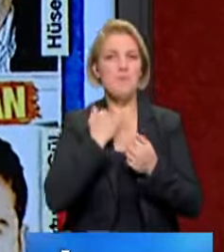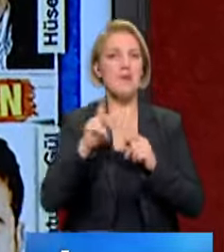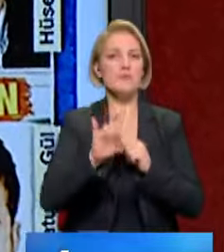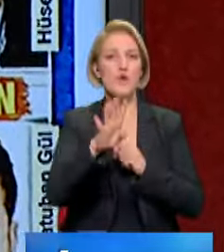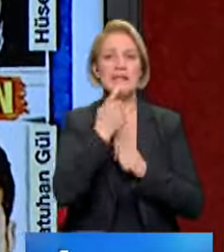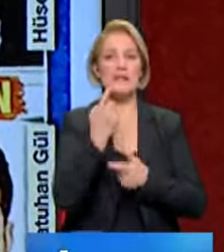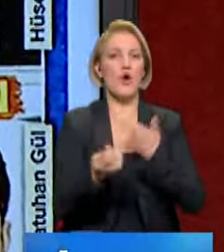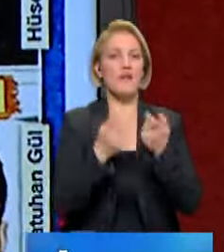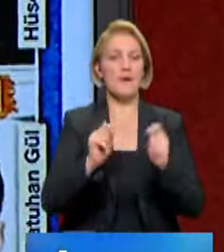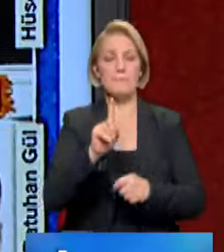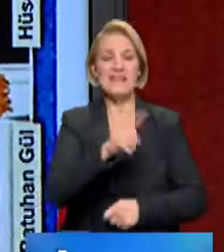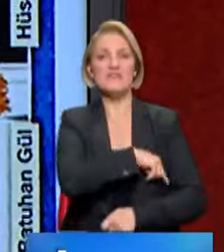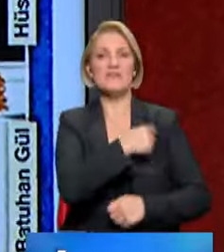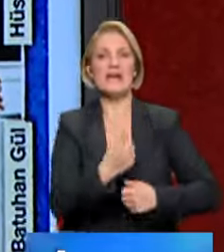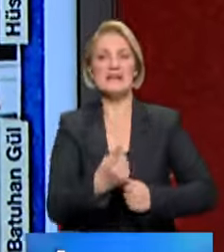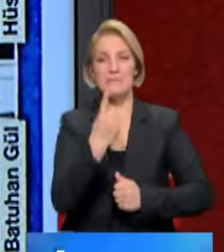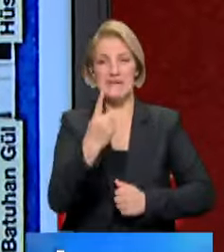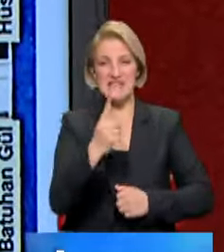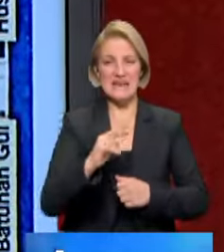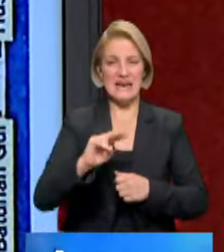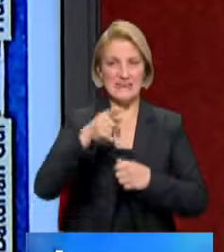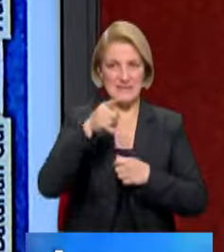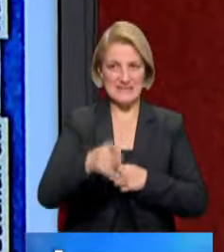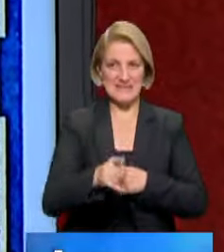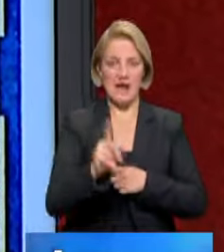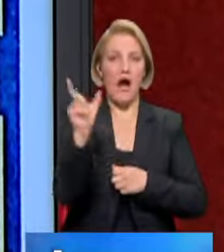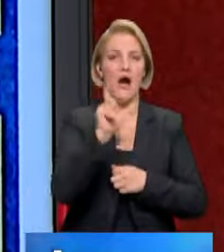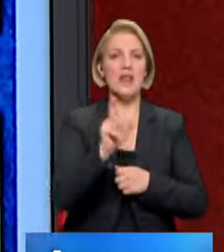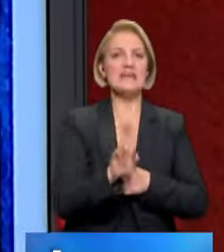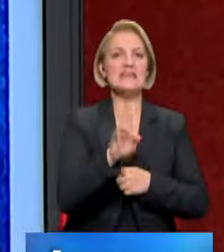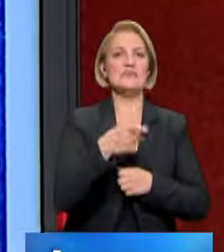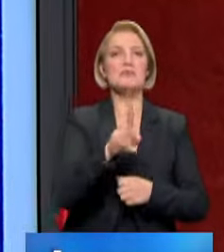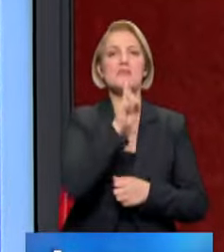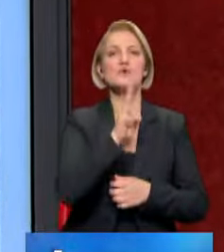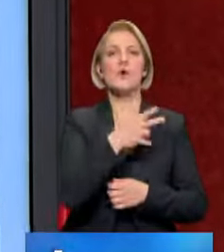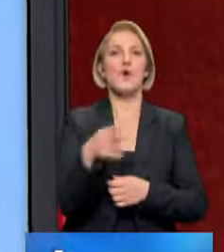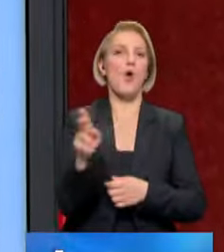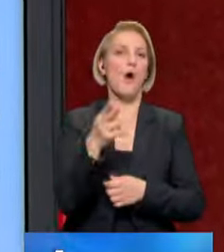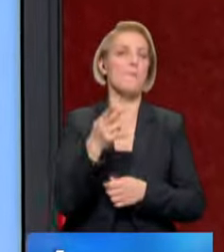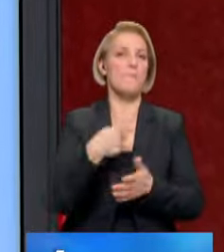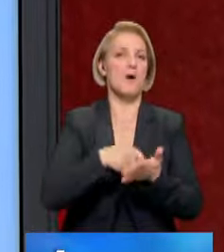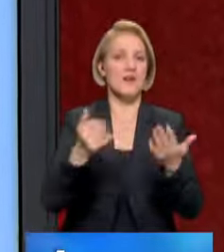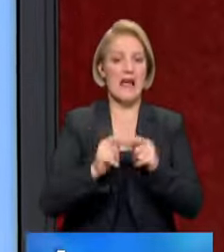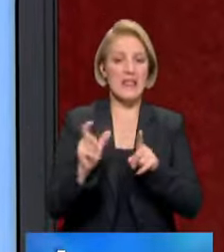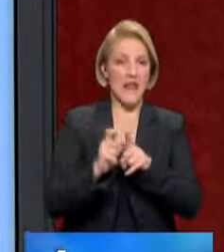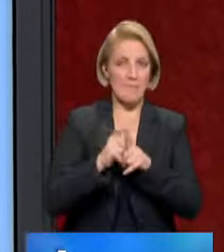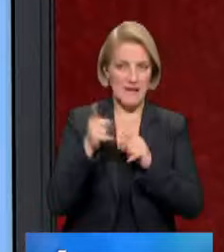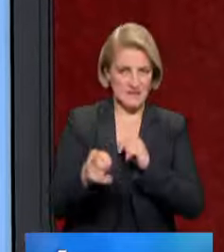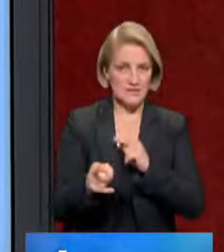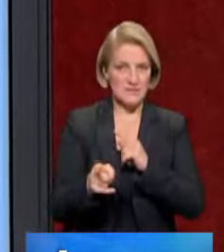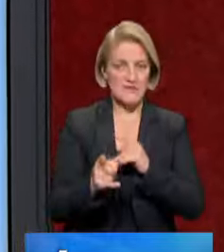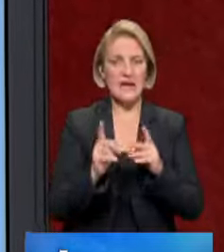görev yapacak. Birinci derecenin birinci kademesinden aylık 7200 euro maaş alacak. Damat ateşe olmadan